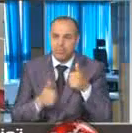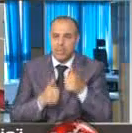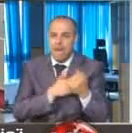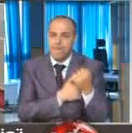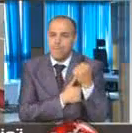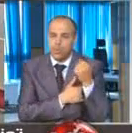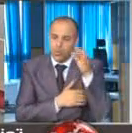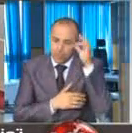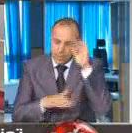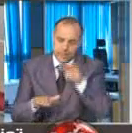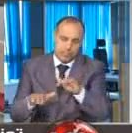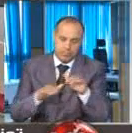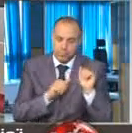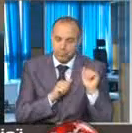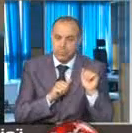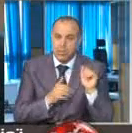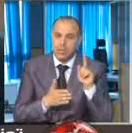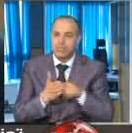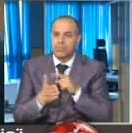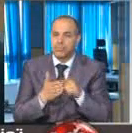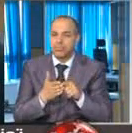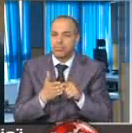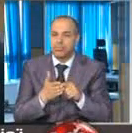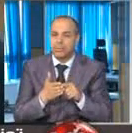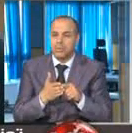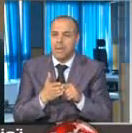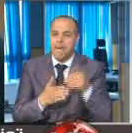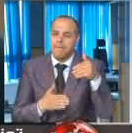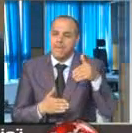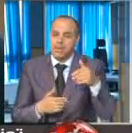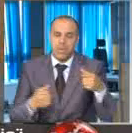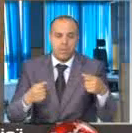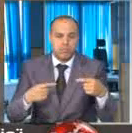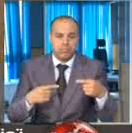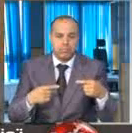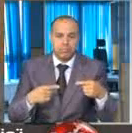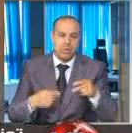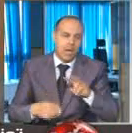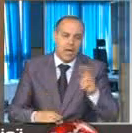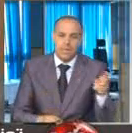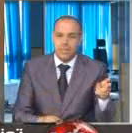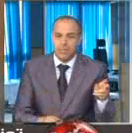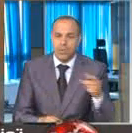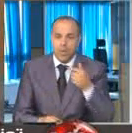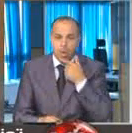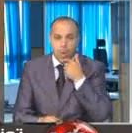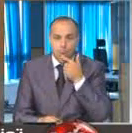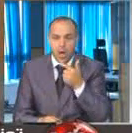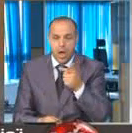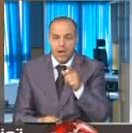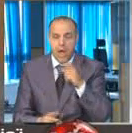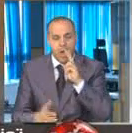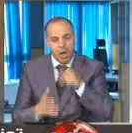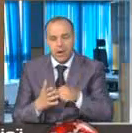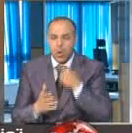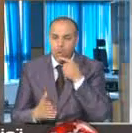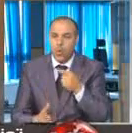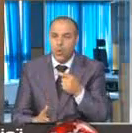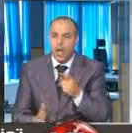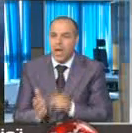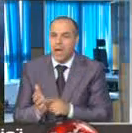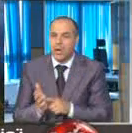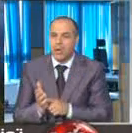البطولة الوطنية وإلغاء التحول إلى المتلوي لمواجهة نجم المتلوي. وأرجع بن تونس القرار إلى عدم